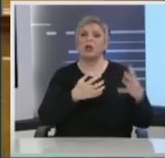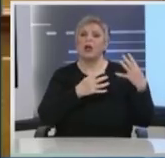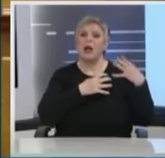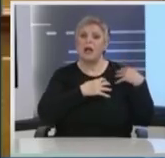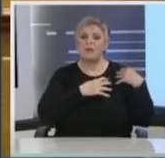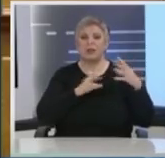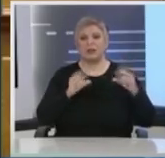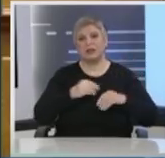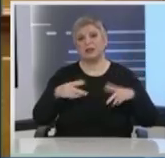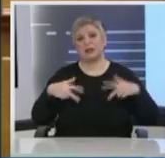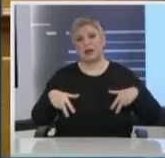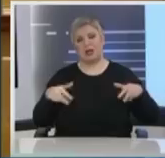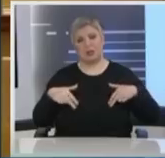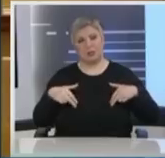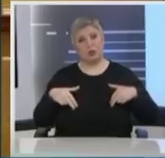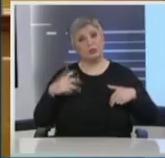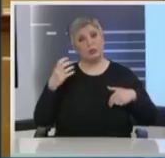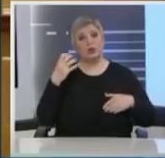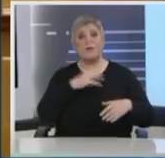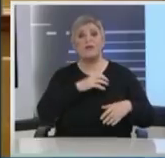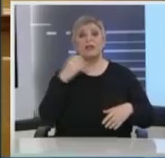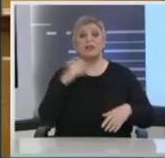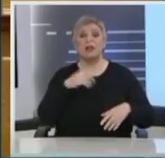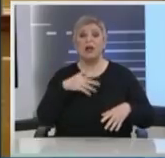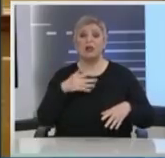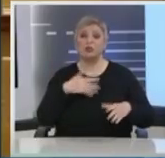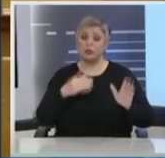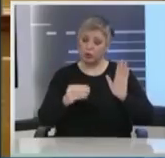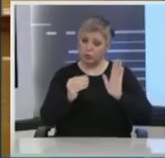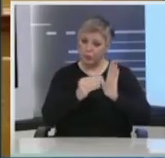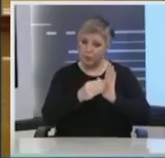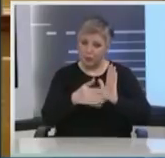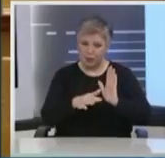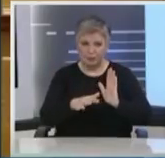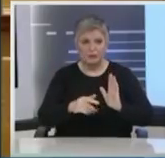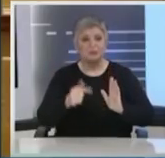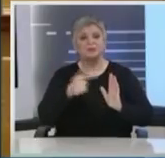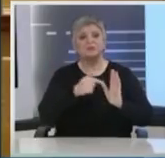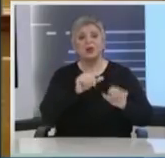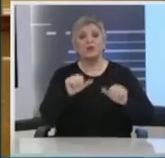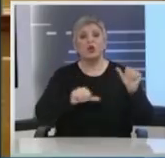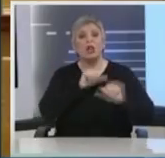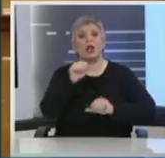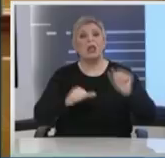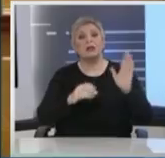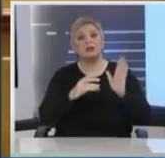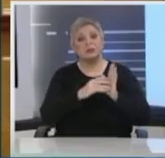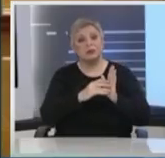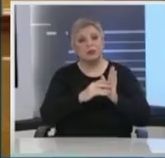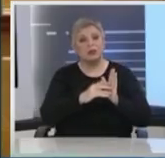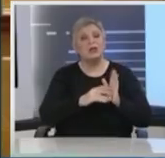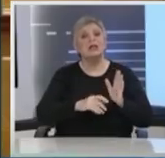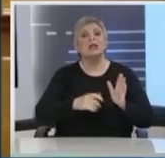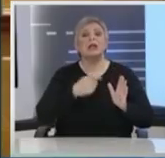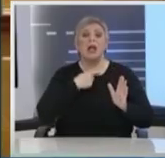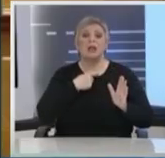Είναι ξεκάθαρο ότι για να αλλάξει το άρθρο 86 του Συντάγματος επιβάλλεται συνταγματική